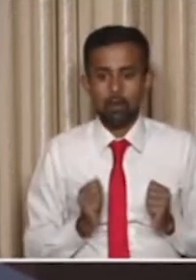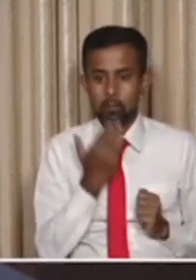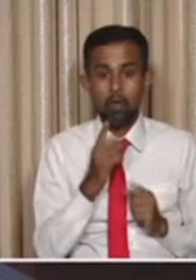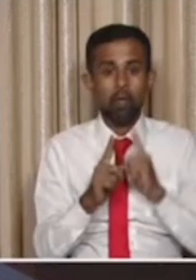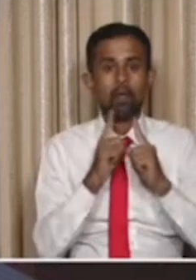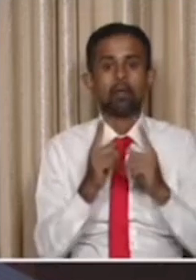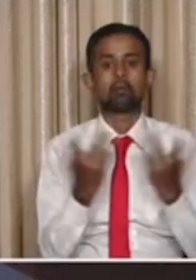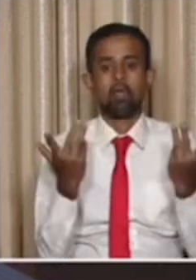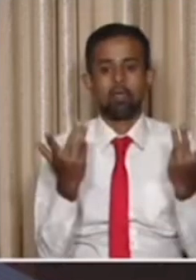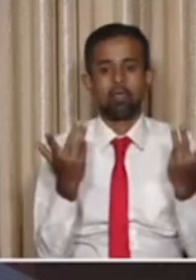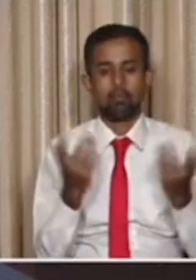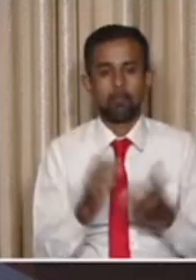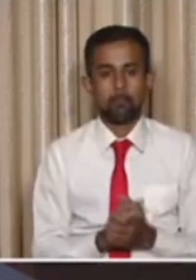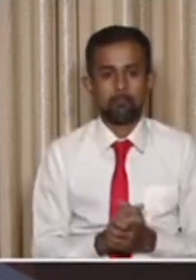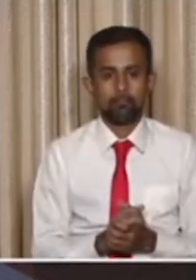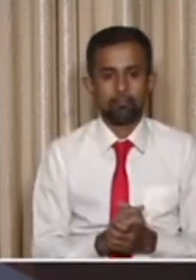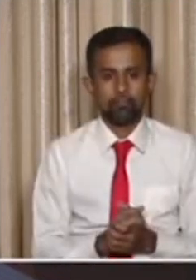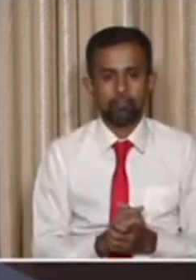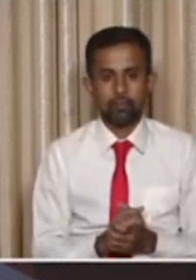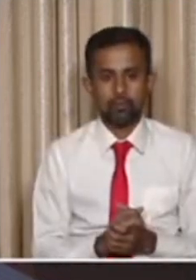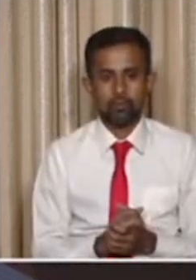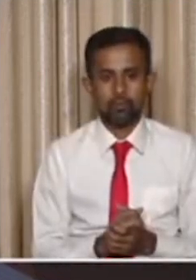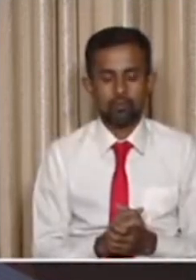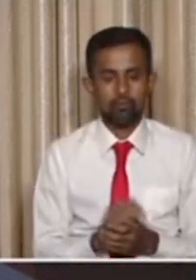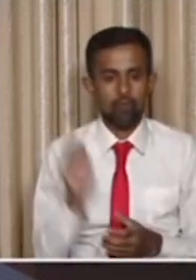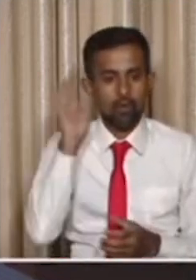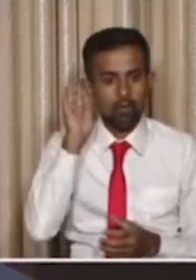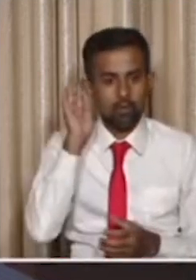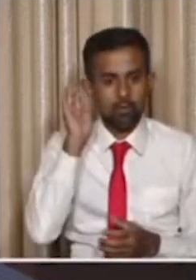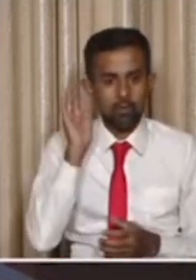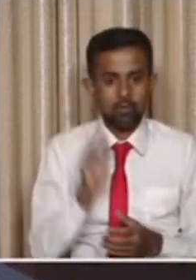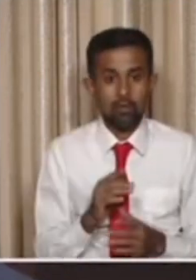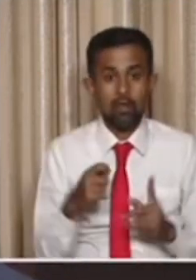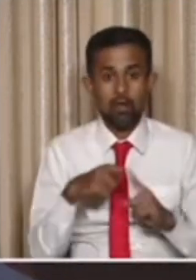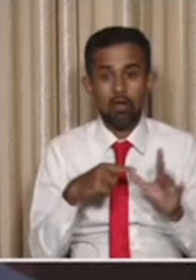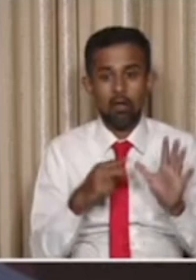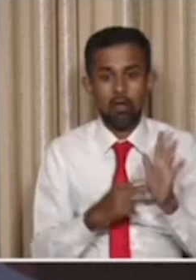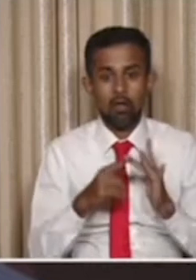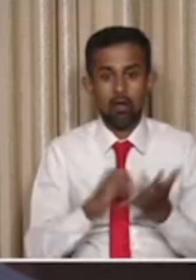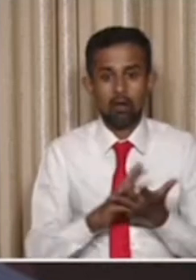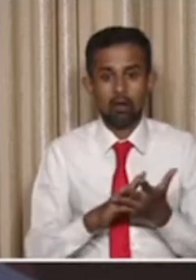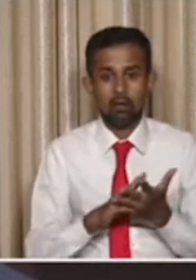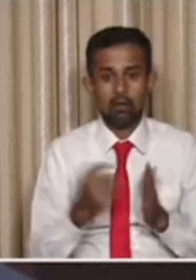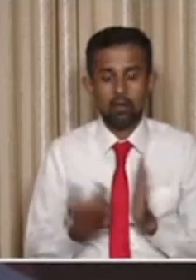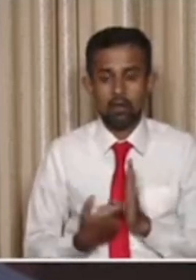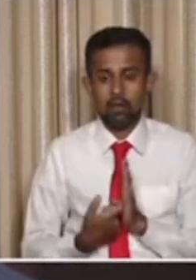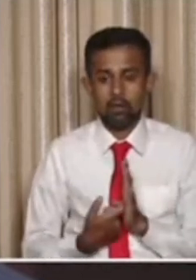බෑ. එතන මං අහන්න කැමති මේ කනිෂ්ක බණ්ඩාර කියන්නේ මහාචාර්ය රංජිත්